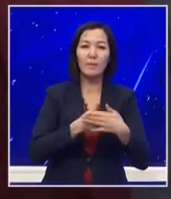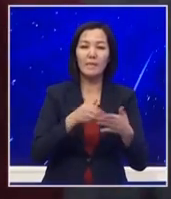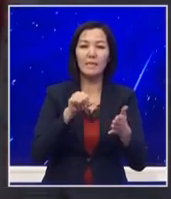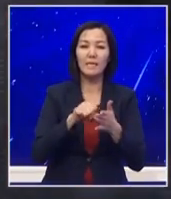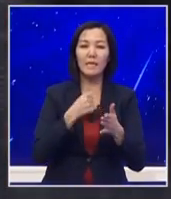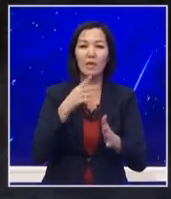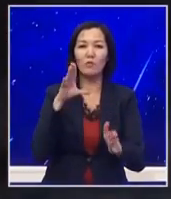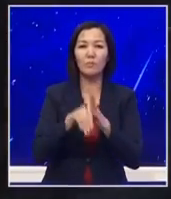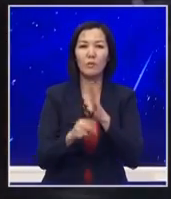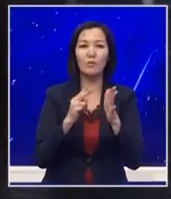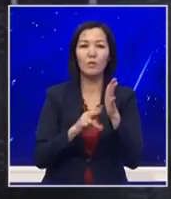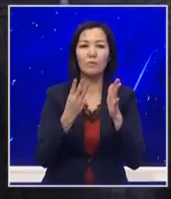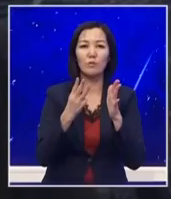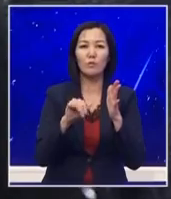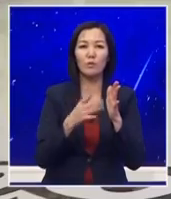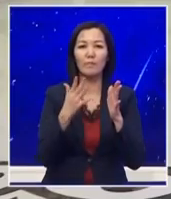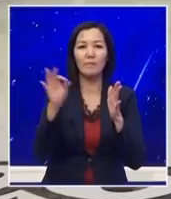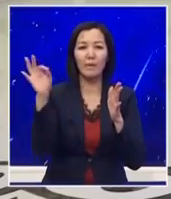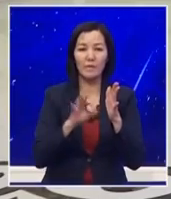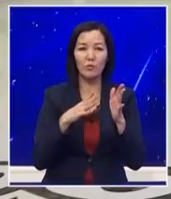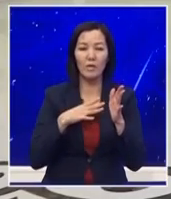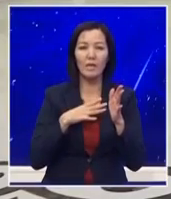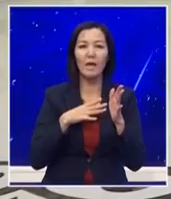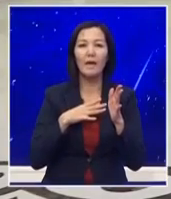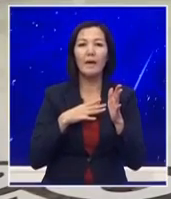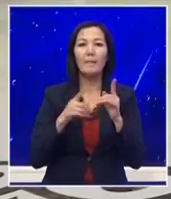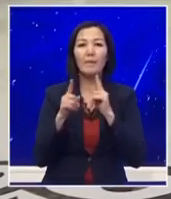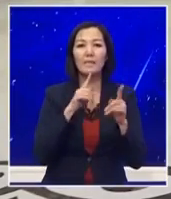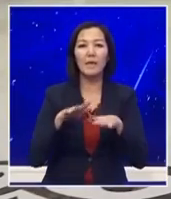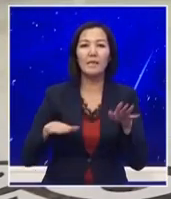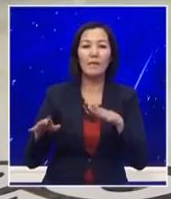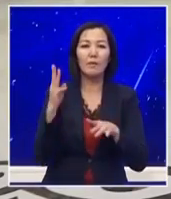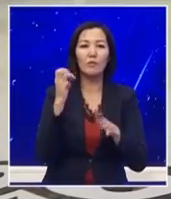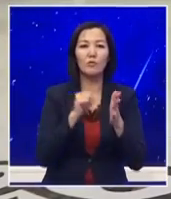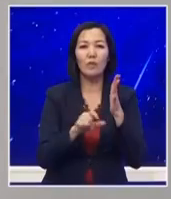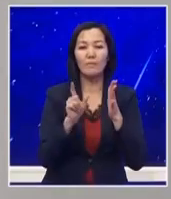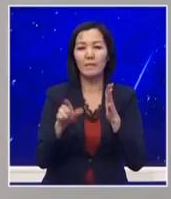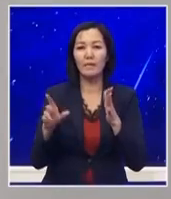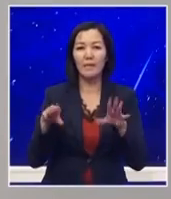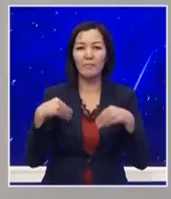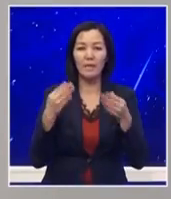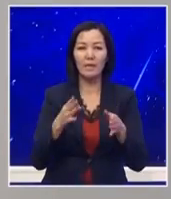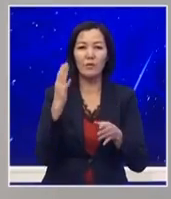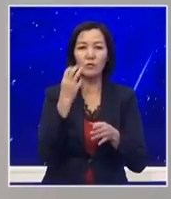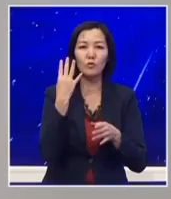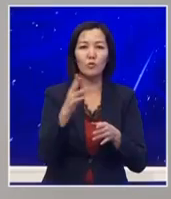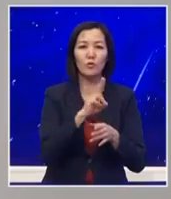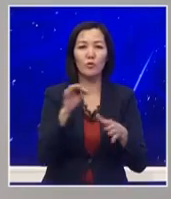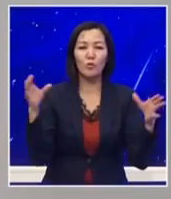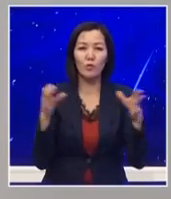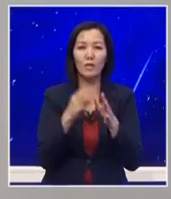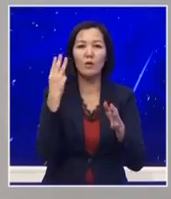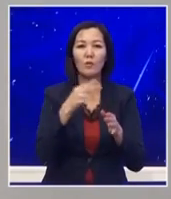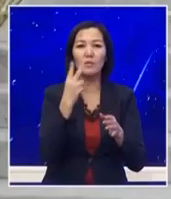беру 73,5%-ды құрады. Мәжіліс өз алдына мәслихаттарға аймақта 360 мандат берілді.